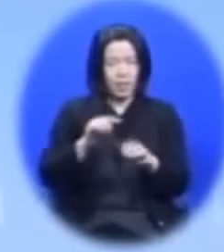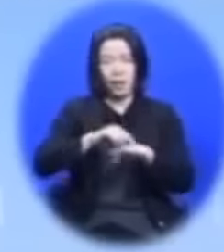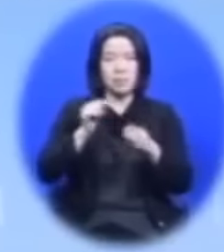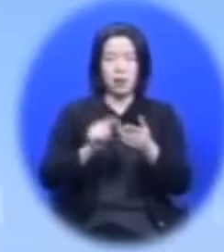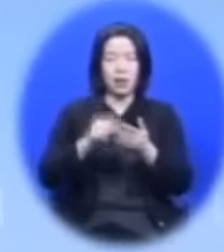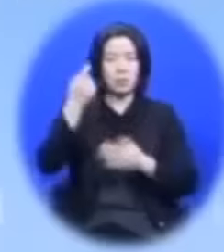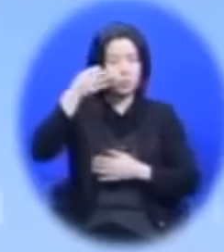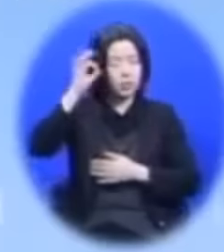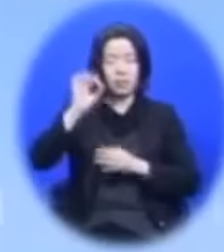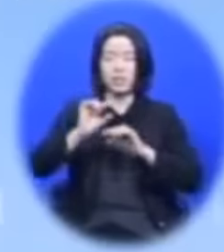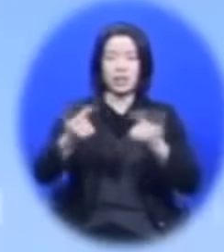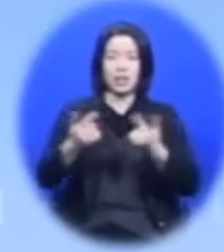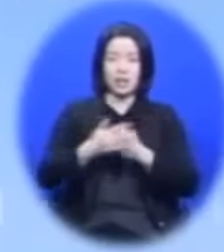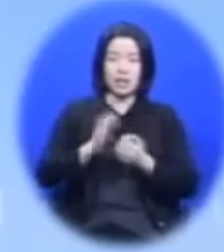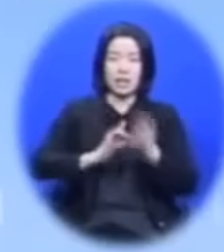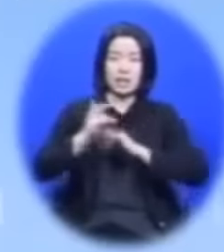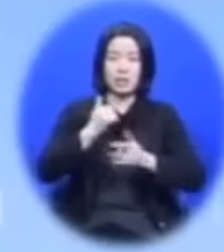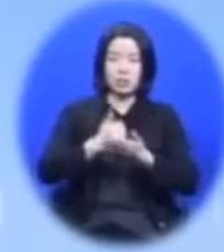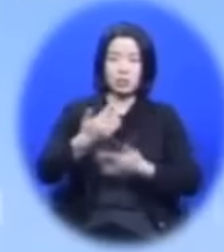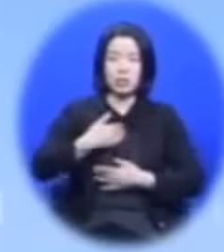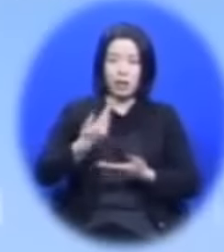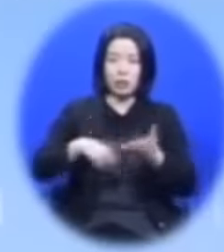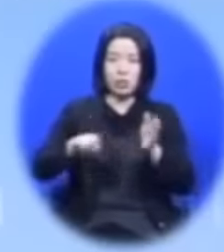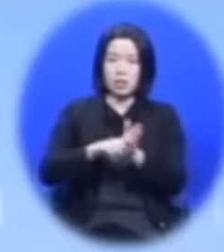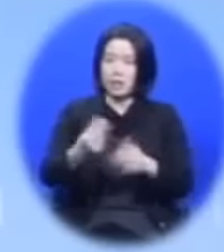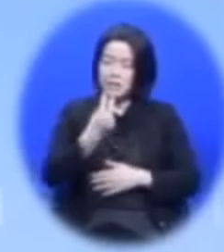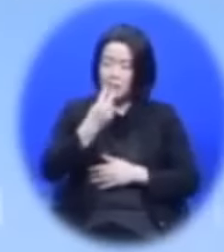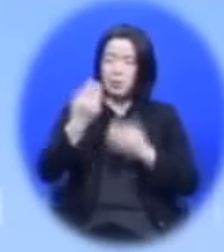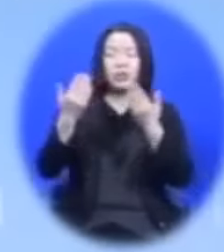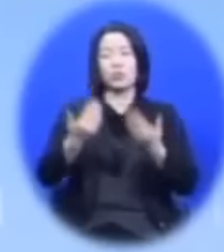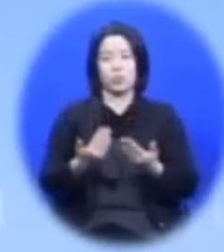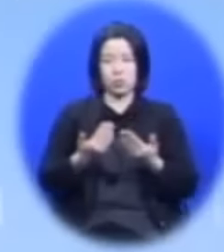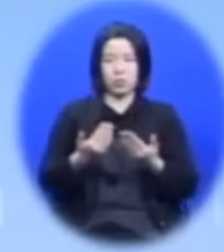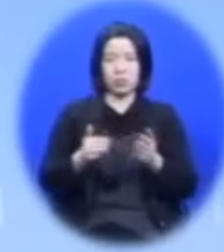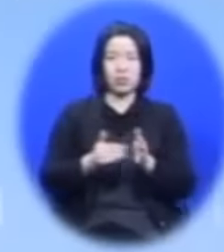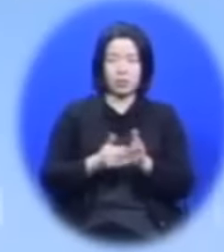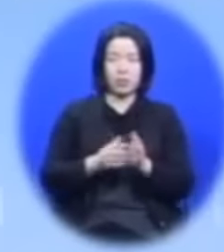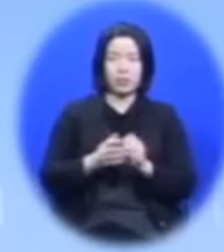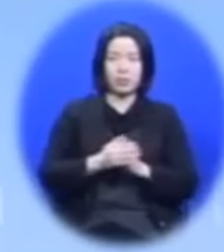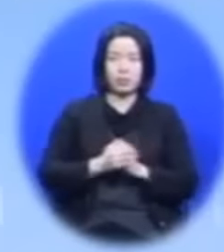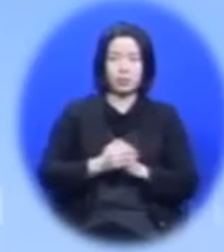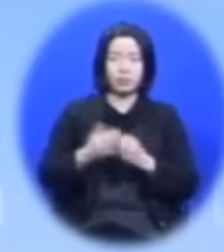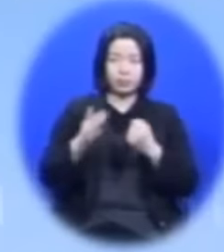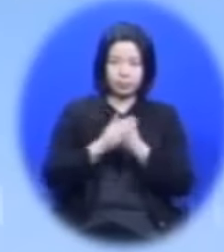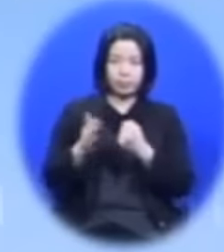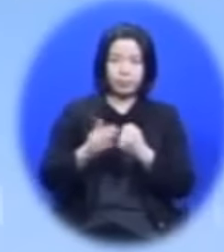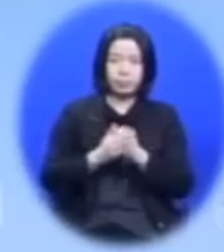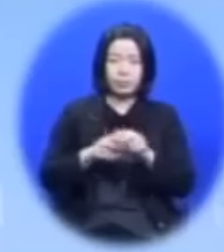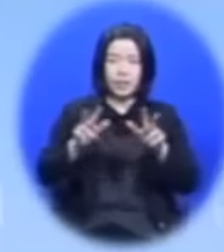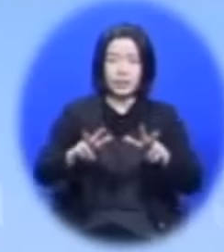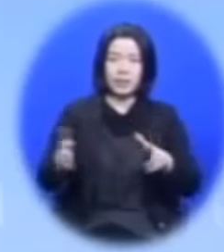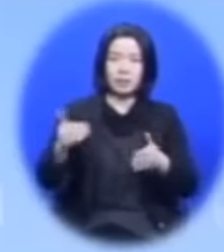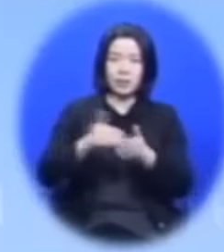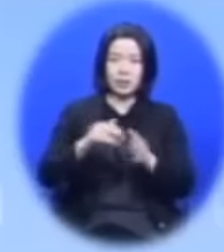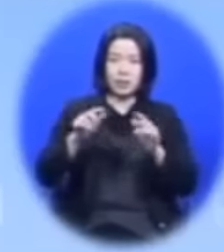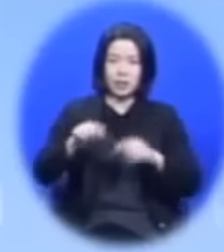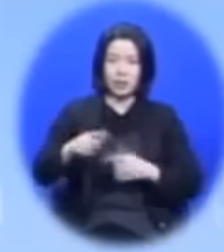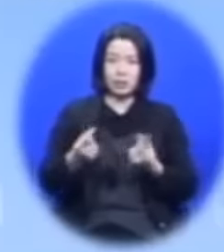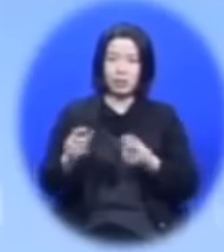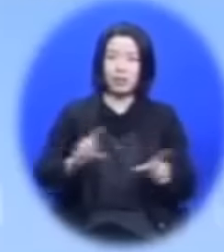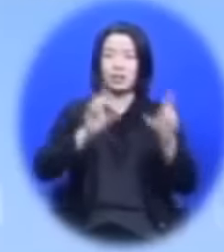않습니다. 예수님은 나를 위해서 생명도 주셨는데, 그래서 지금까지 이렇게